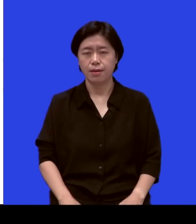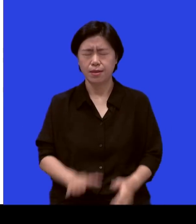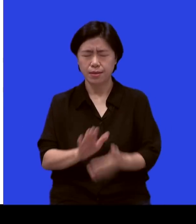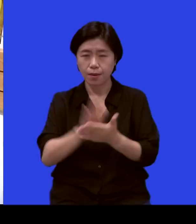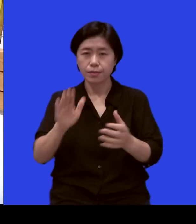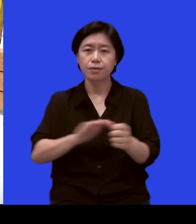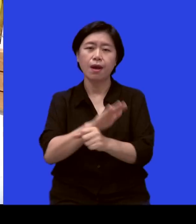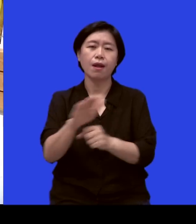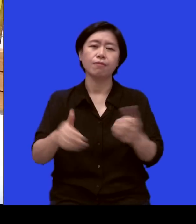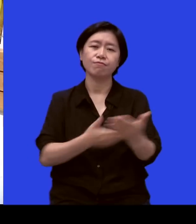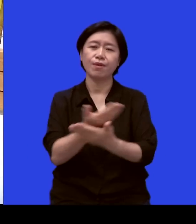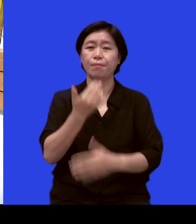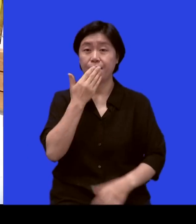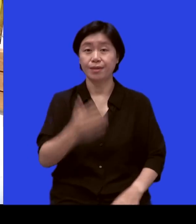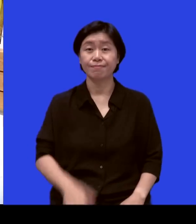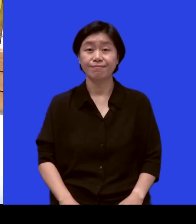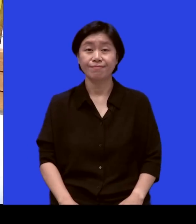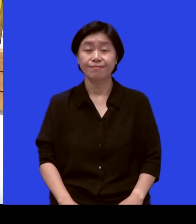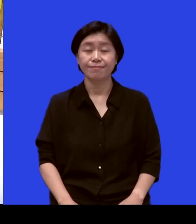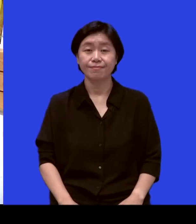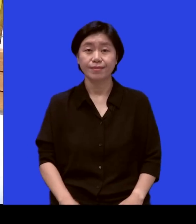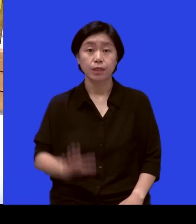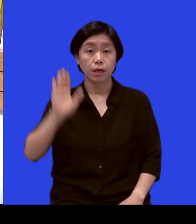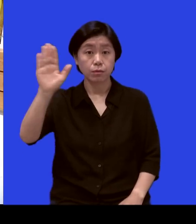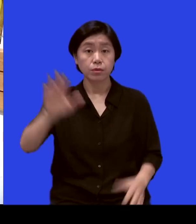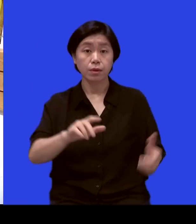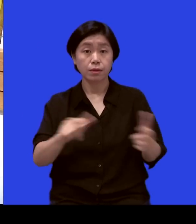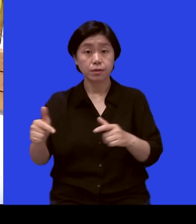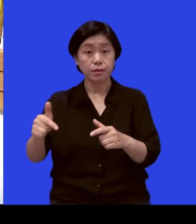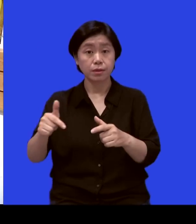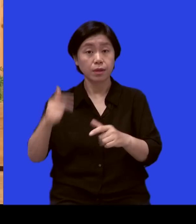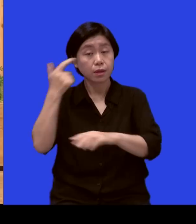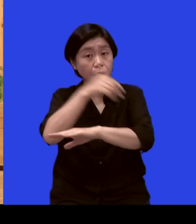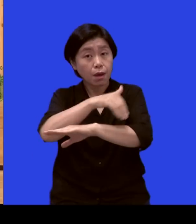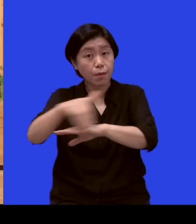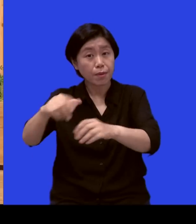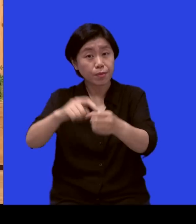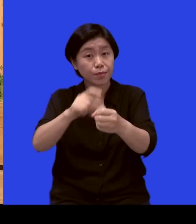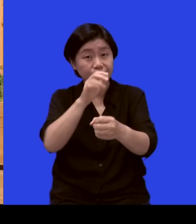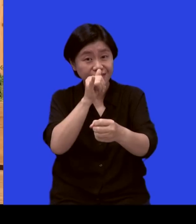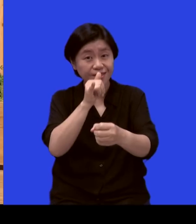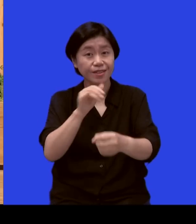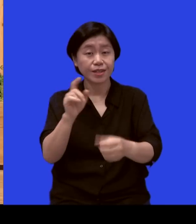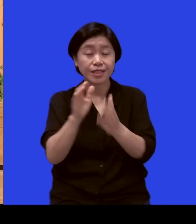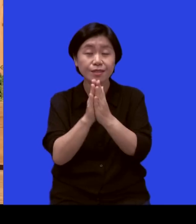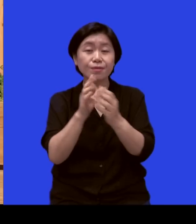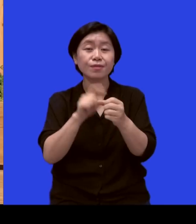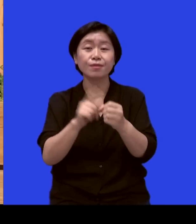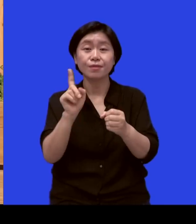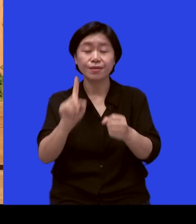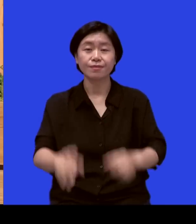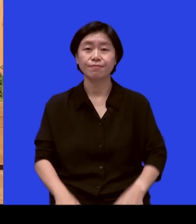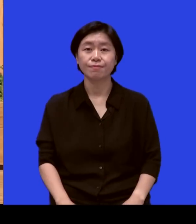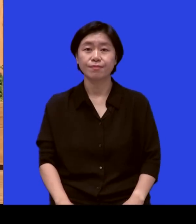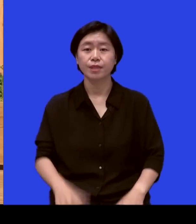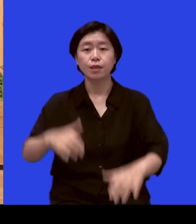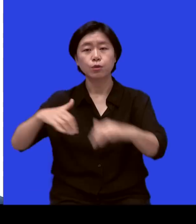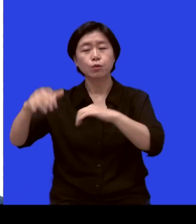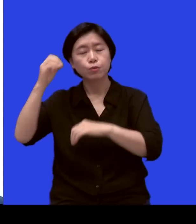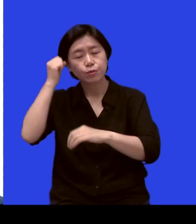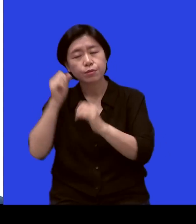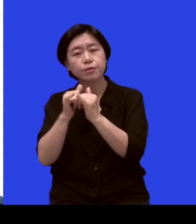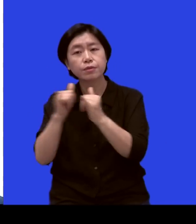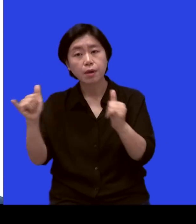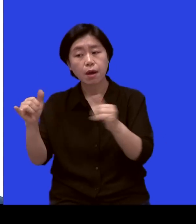되는 거죠. 목사님, 그 앞으로도 이 노숙인들을 위해서 여러 가지 계획이 있으실 텐데 네. 어떤 기도를 하고 계신지 좀 나눠주시죠. 노숙자를